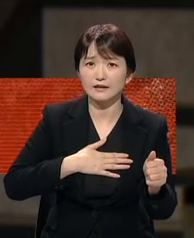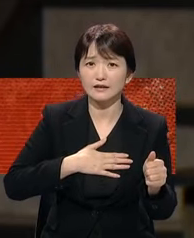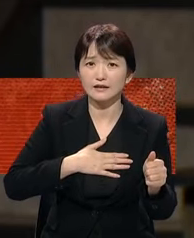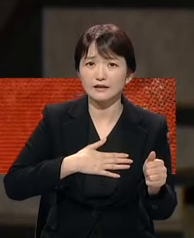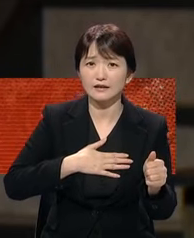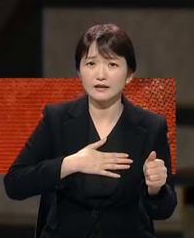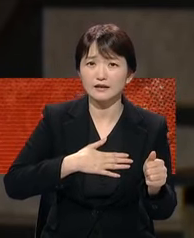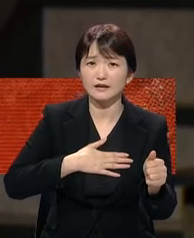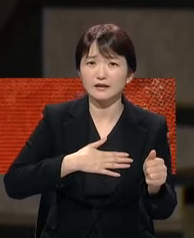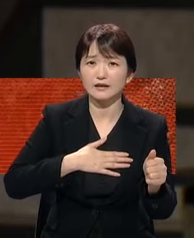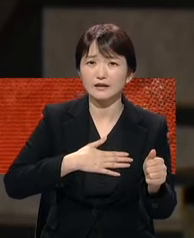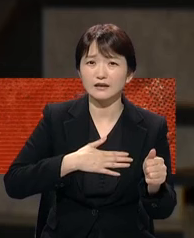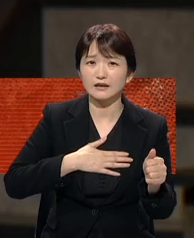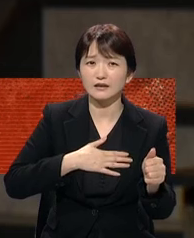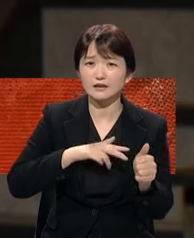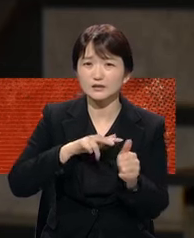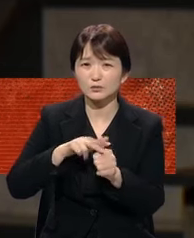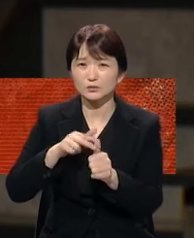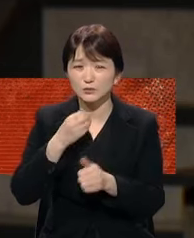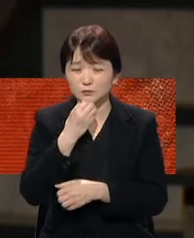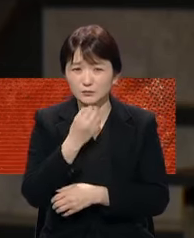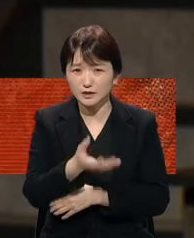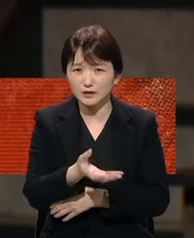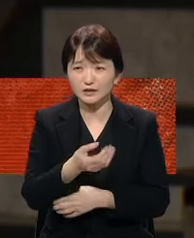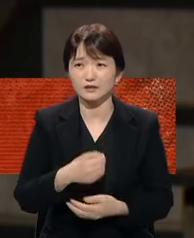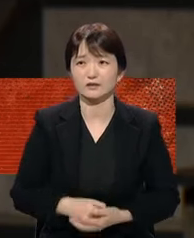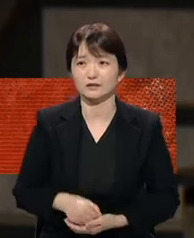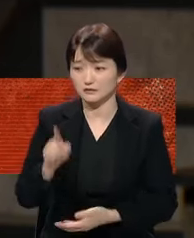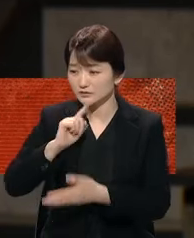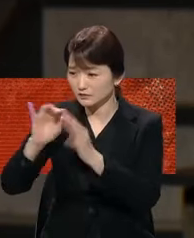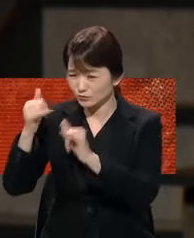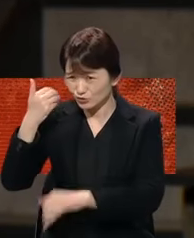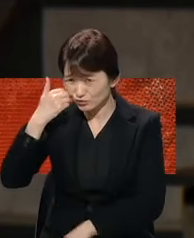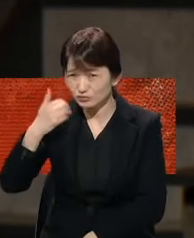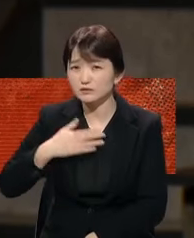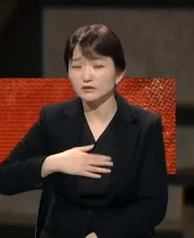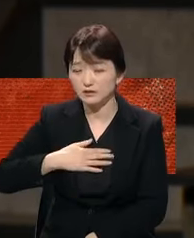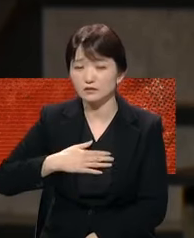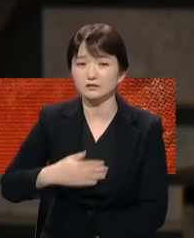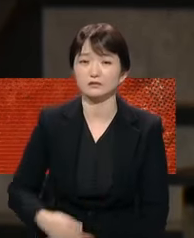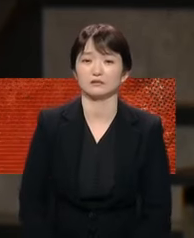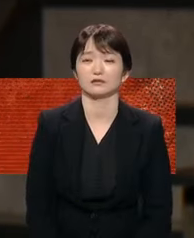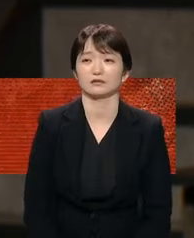흘렸다는 거예요. 아, 제보자를 추측할 수 있는 뭔가 단서를. 그렇죠. 아, 그래서 예.